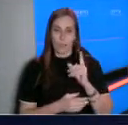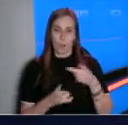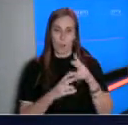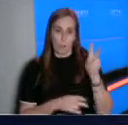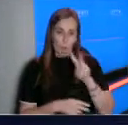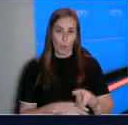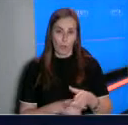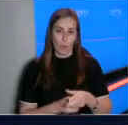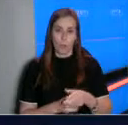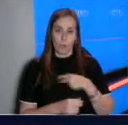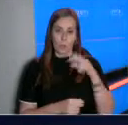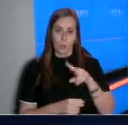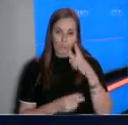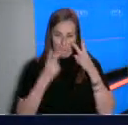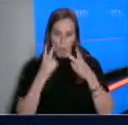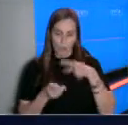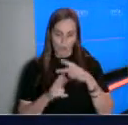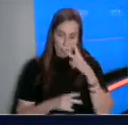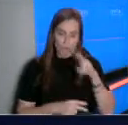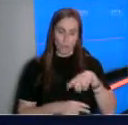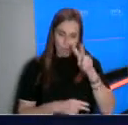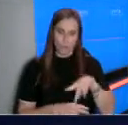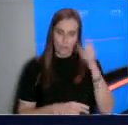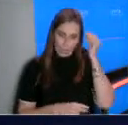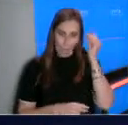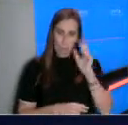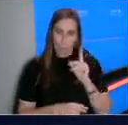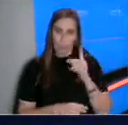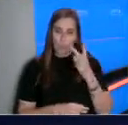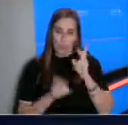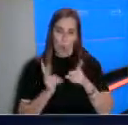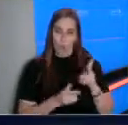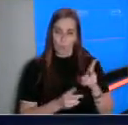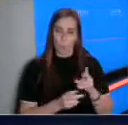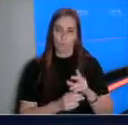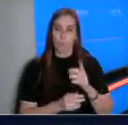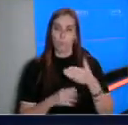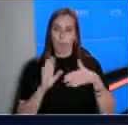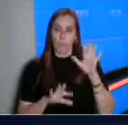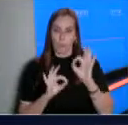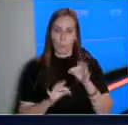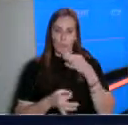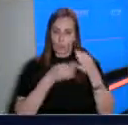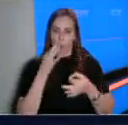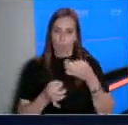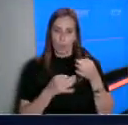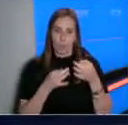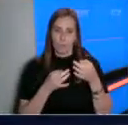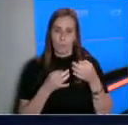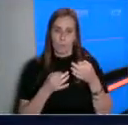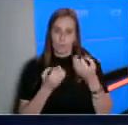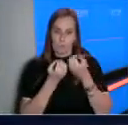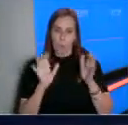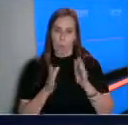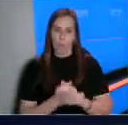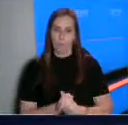יכולים לקרוא בעצם? כן, כי אנחנו קוראים, אז זה ויזואלי, אנחנו יכולים לראות, לחשוב, להיזכר, אז 2 אופציות רק, והרוב באמת זה שאלות שהן